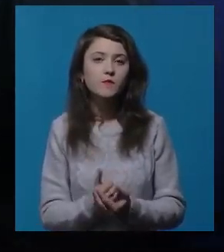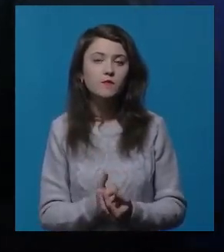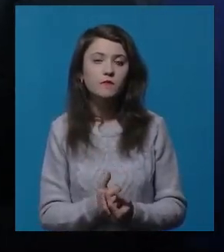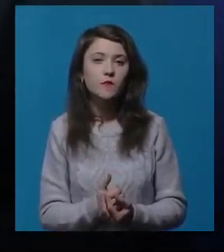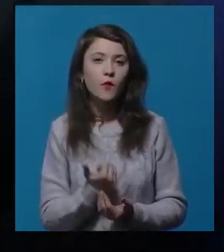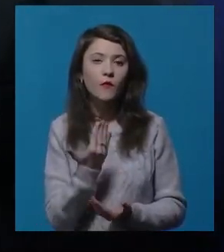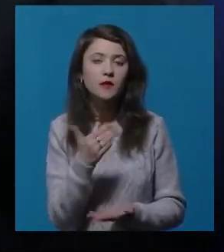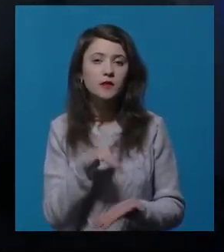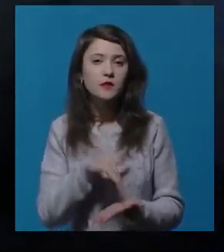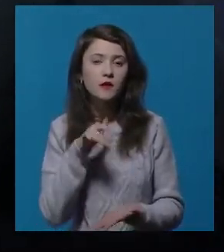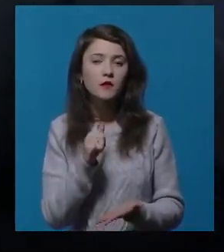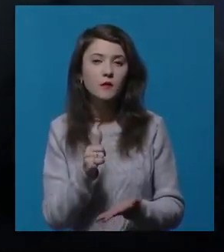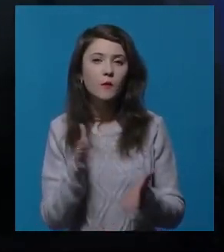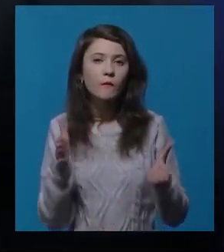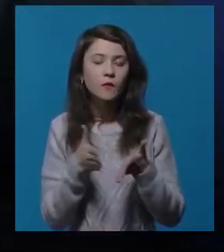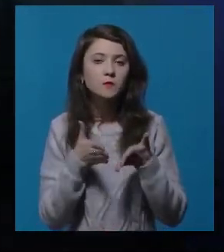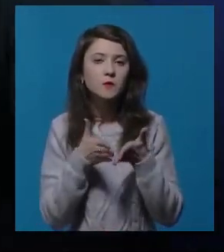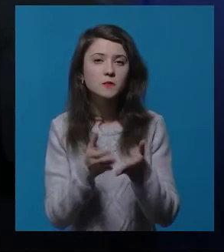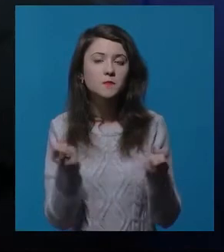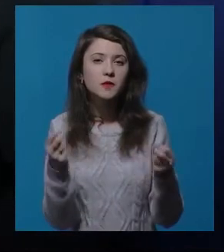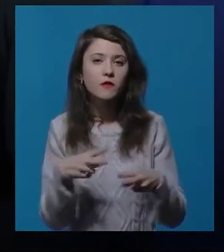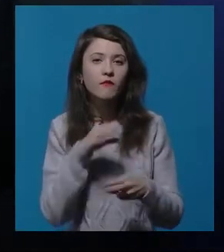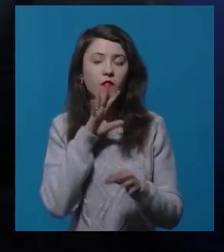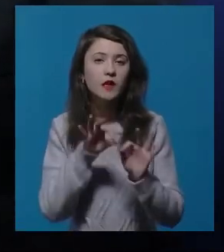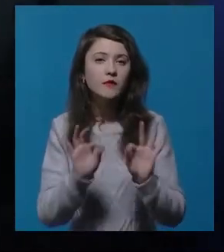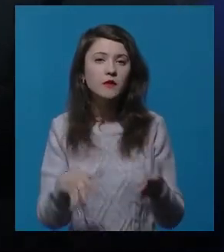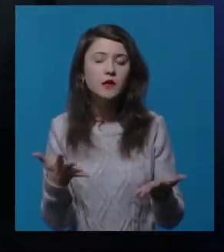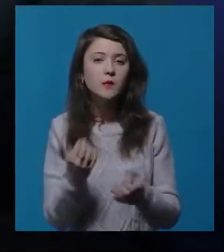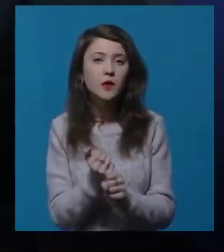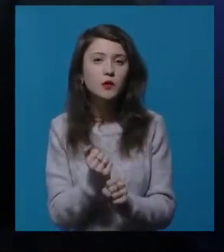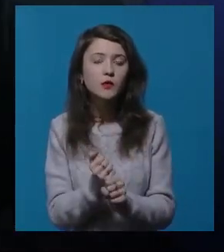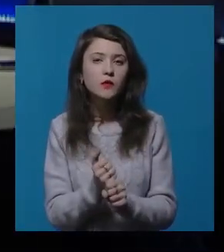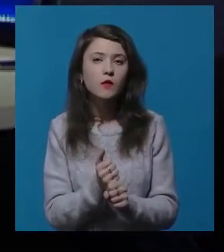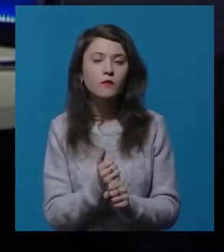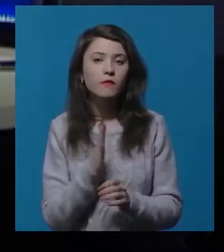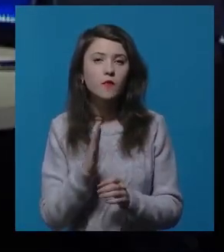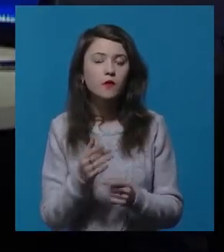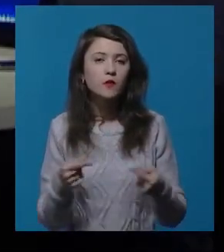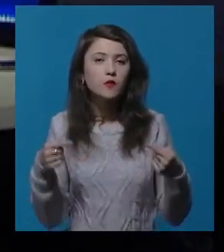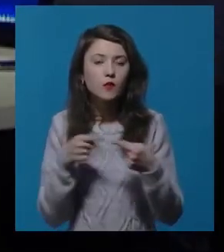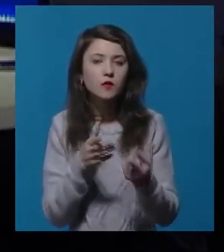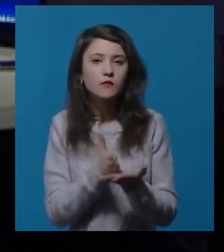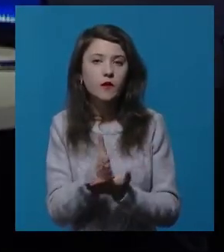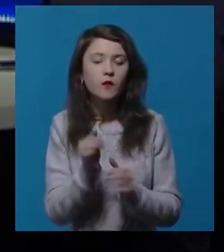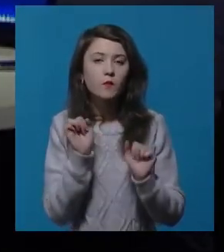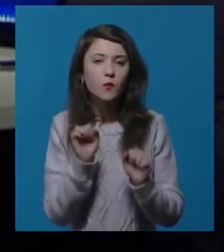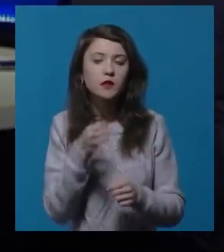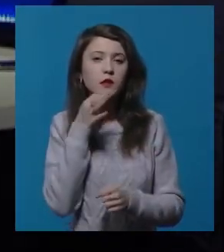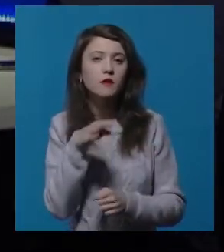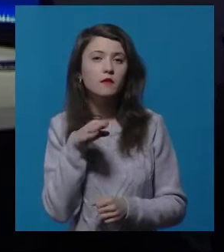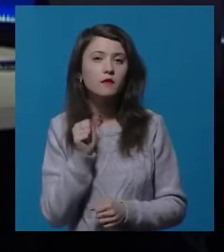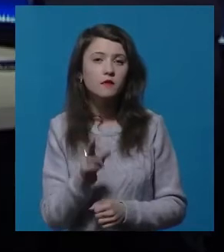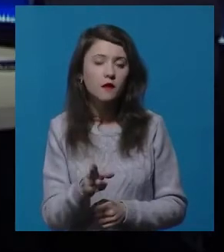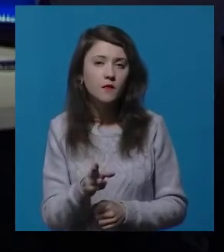центрах та вузькоспеціалізовані фахівці, які працюють в конкретній сфері? Можна сказати так,